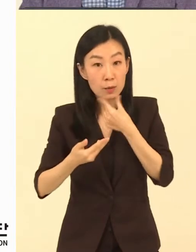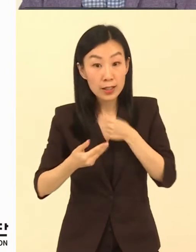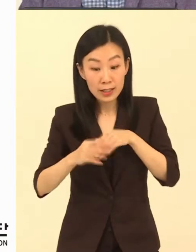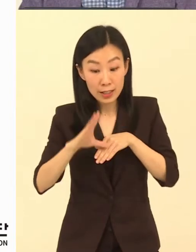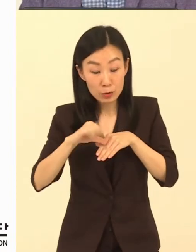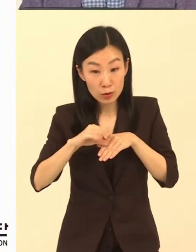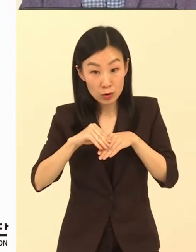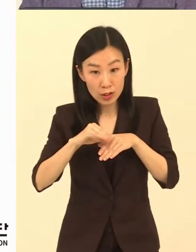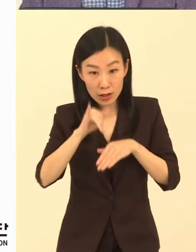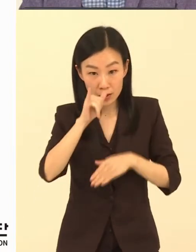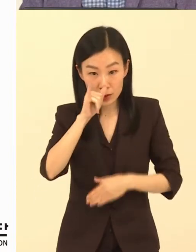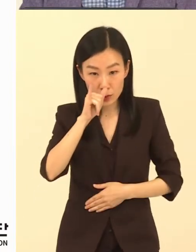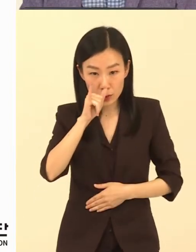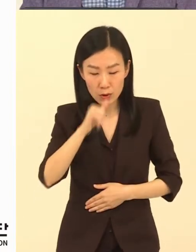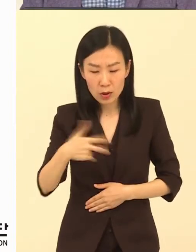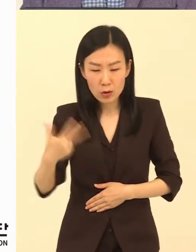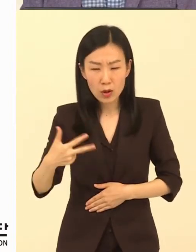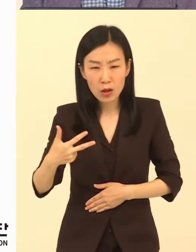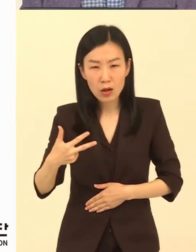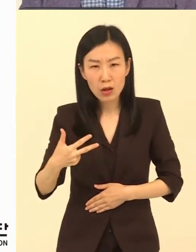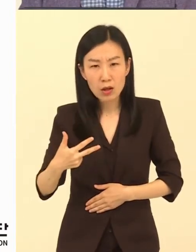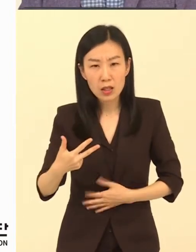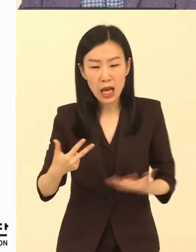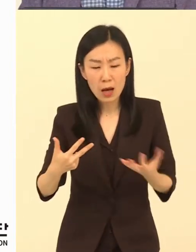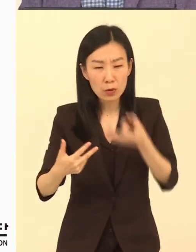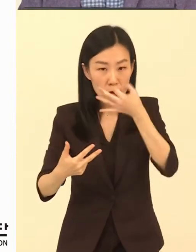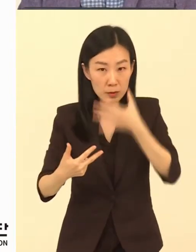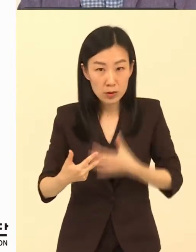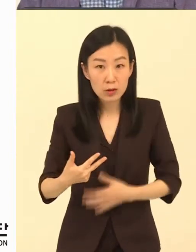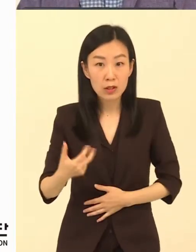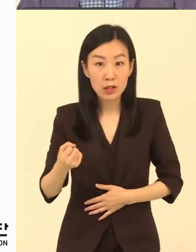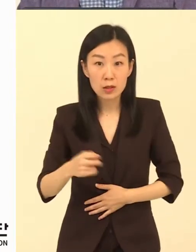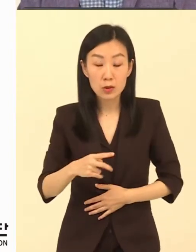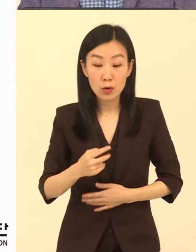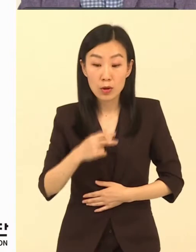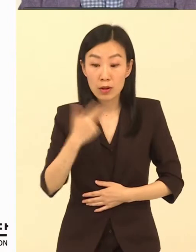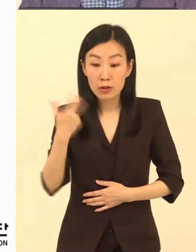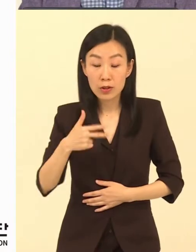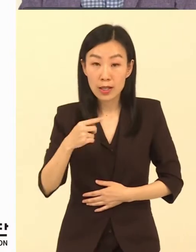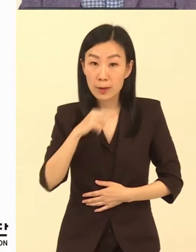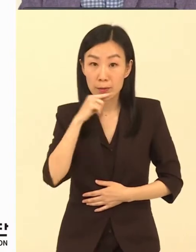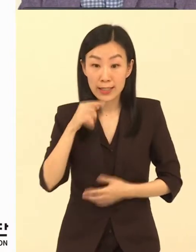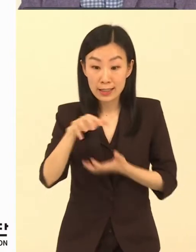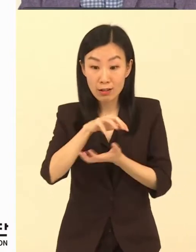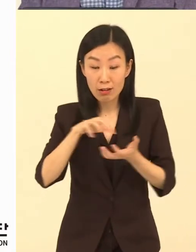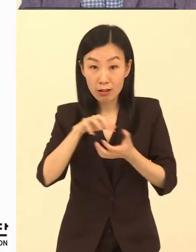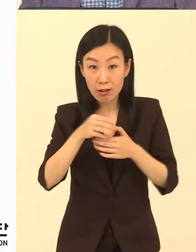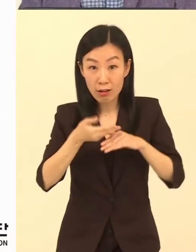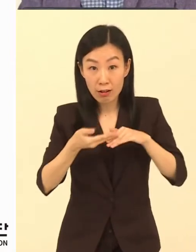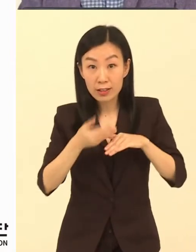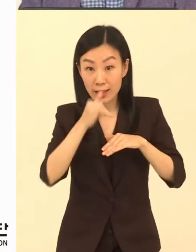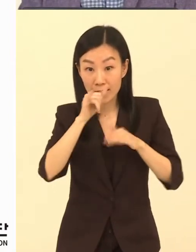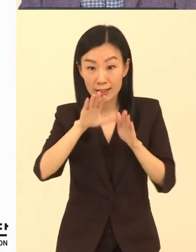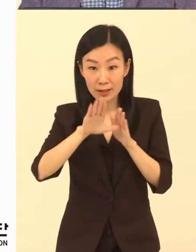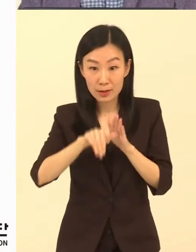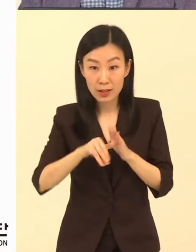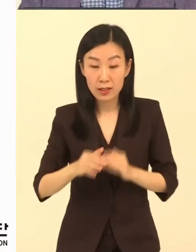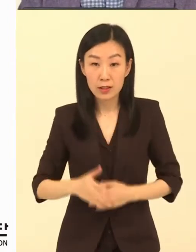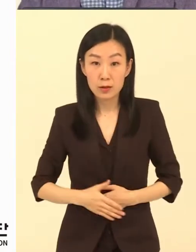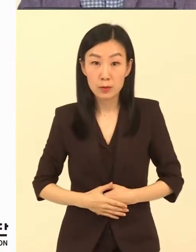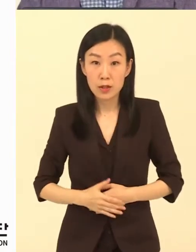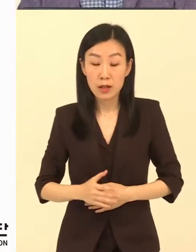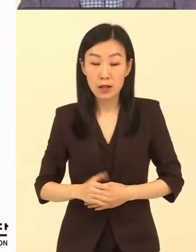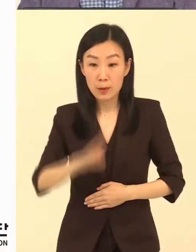힘들거나 혈뇨 등이 생길 수가 있습니다. 더 진행이 된다면 체중